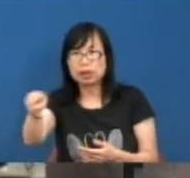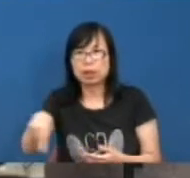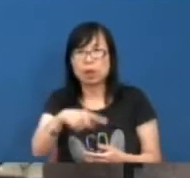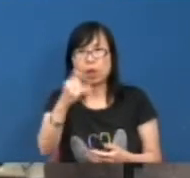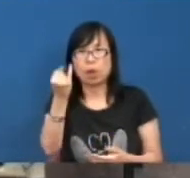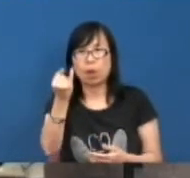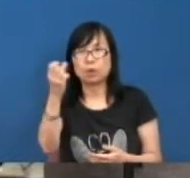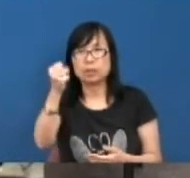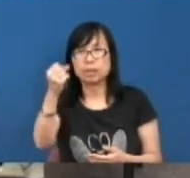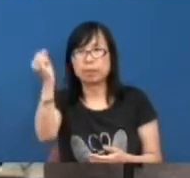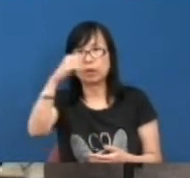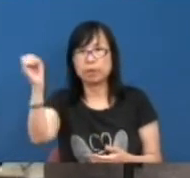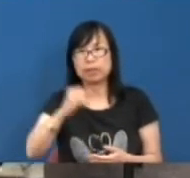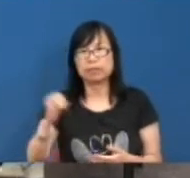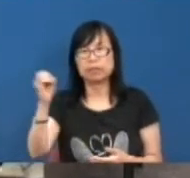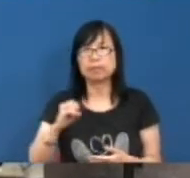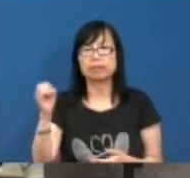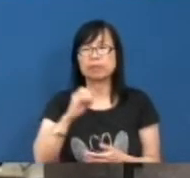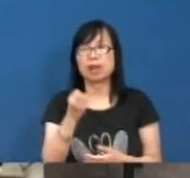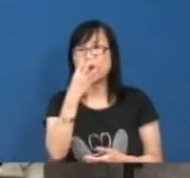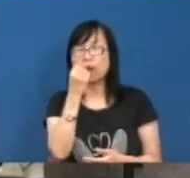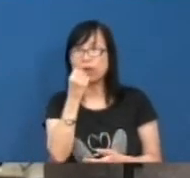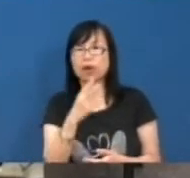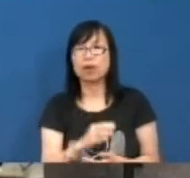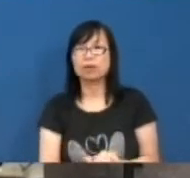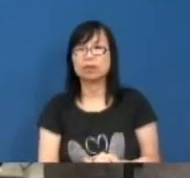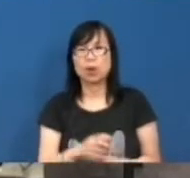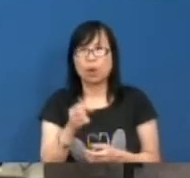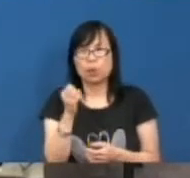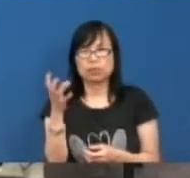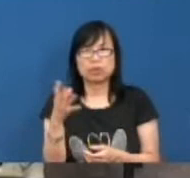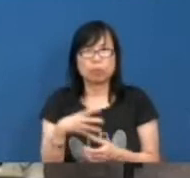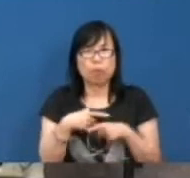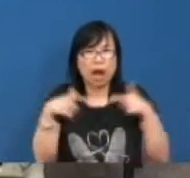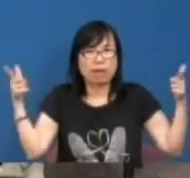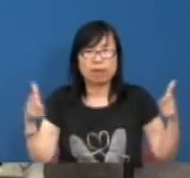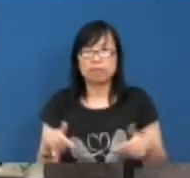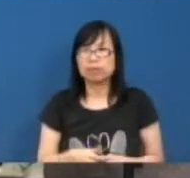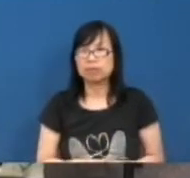成。 其實真係香港嘅房價咧，真係好誇張。早前睇咗個